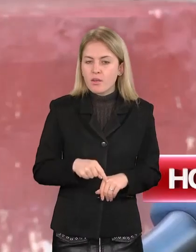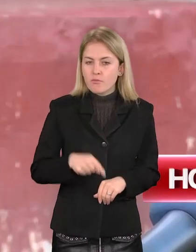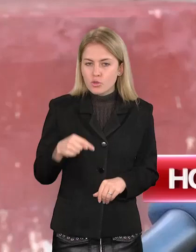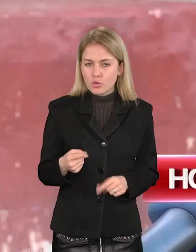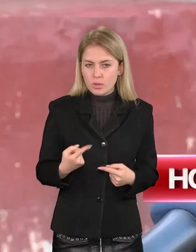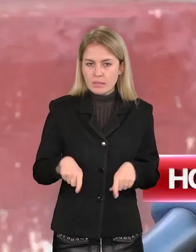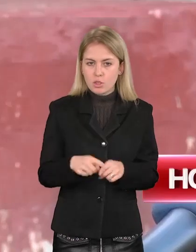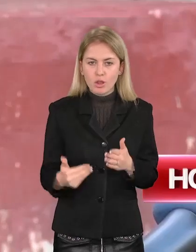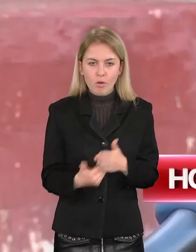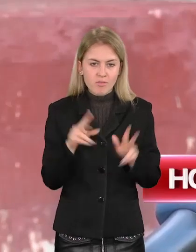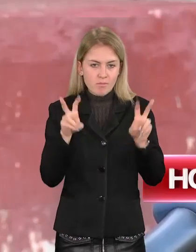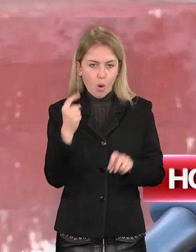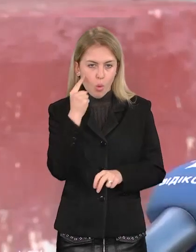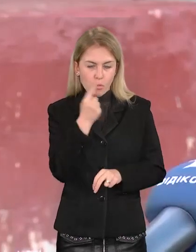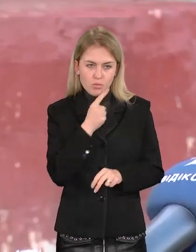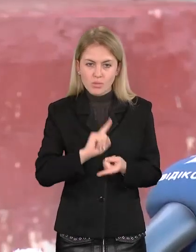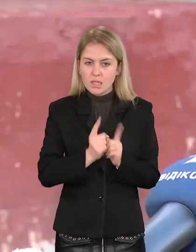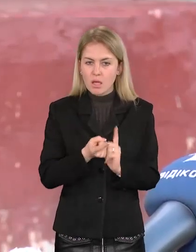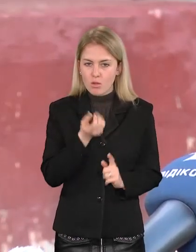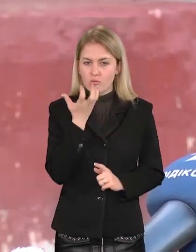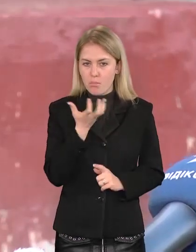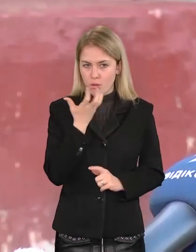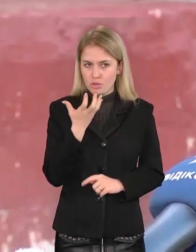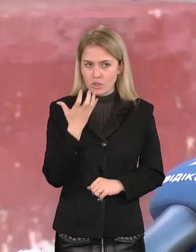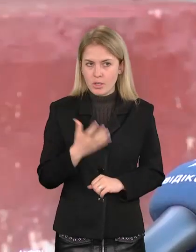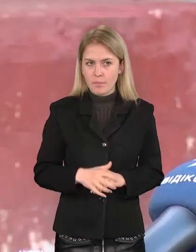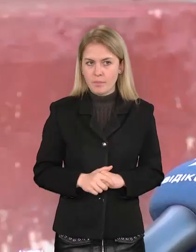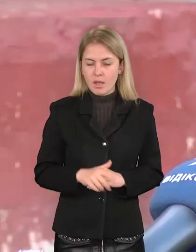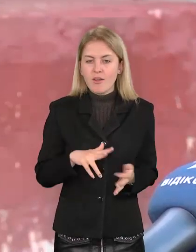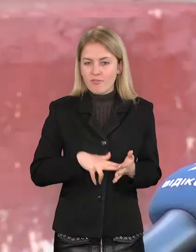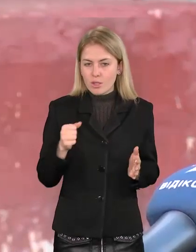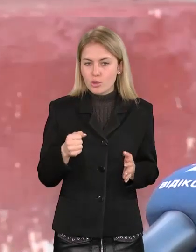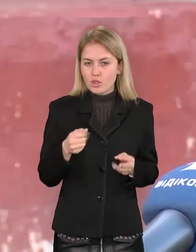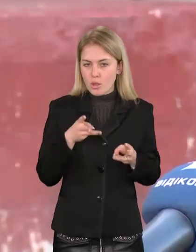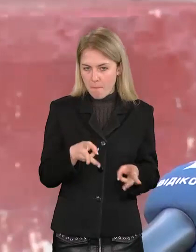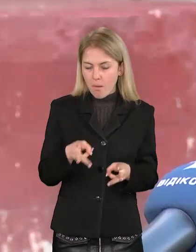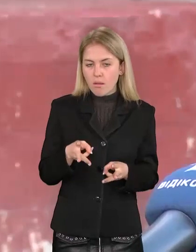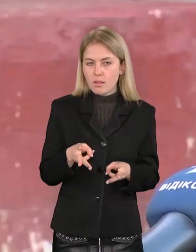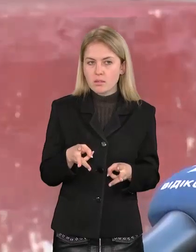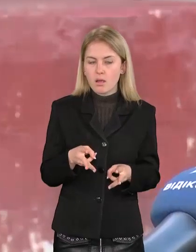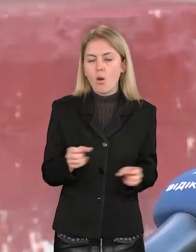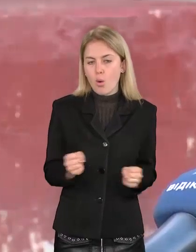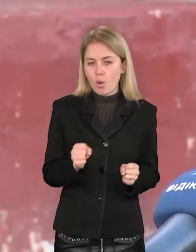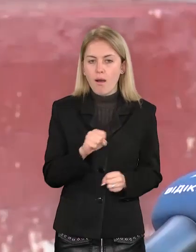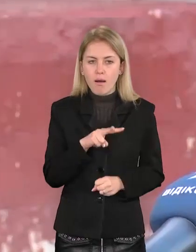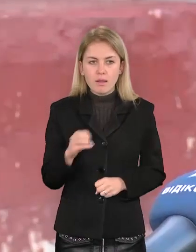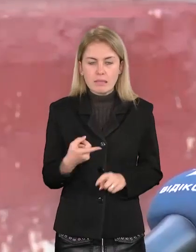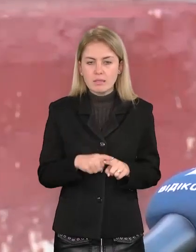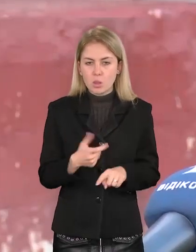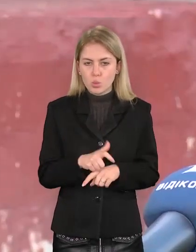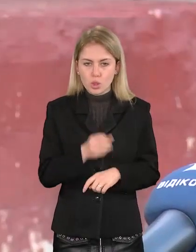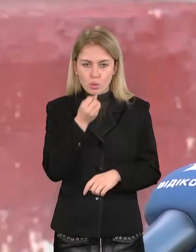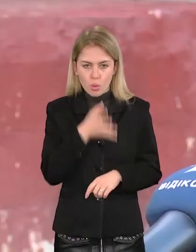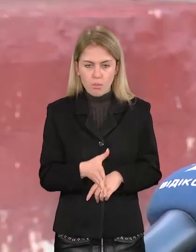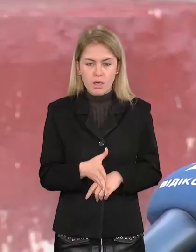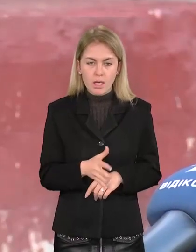ці нові очі, бо стало трішечки тепліше. Ну, тоді відключили опалення, звісно ж, холодно, але це дуже добре.